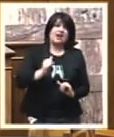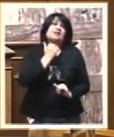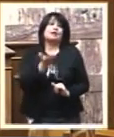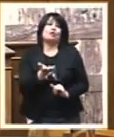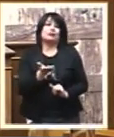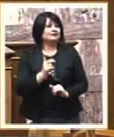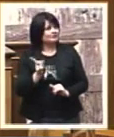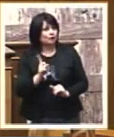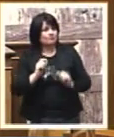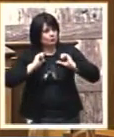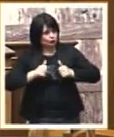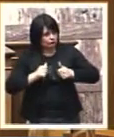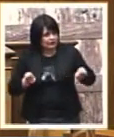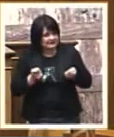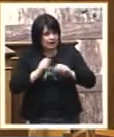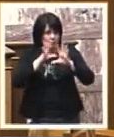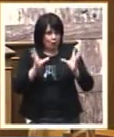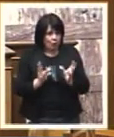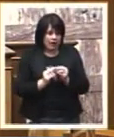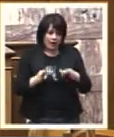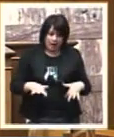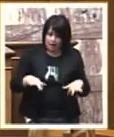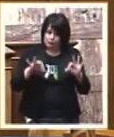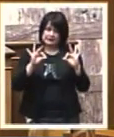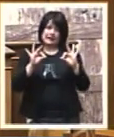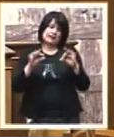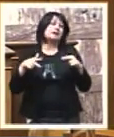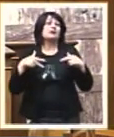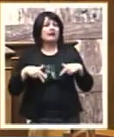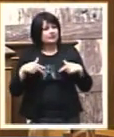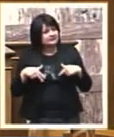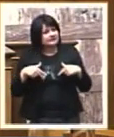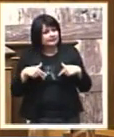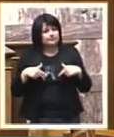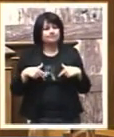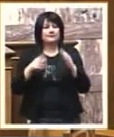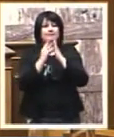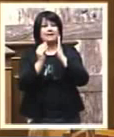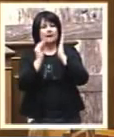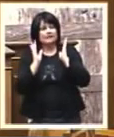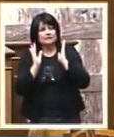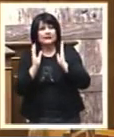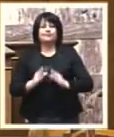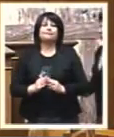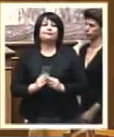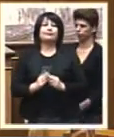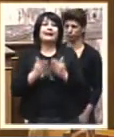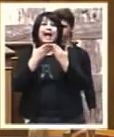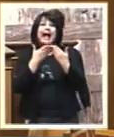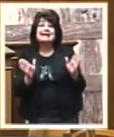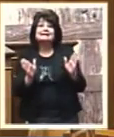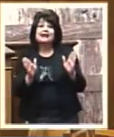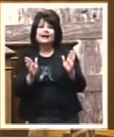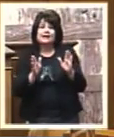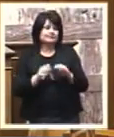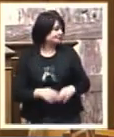τις πρωτοβουλίες που ξεκινήσαμε από την πρώτη μέρα που αναλάβαμε τη διακυβέρνηση της χώρας, όπως είναι η ανοιχτή διαβούλευση